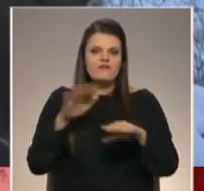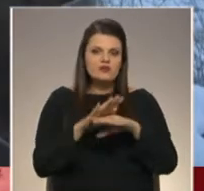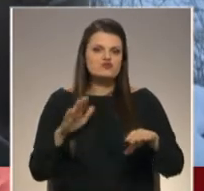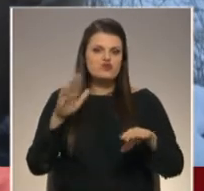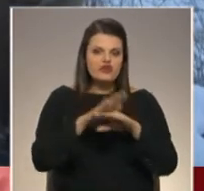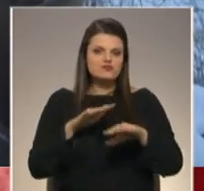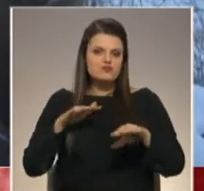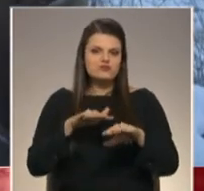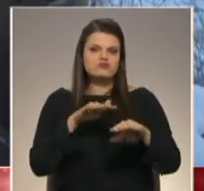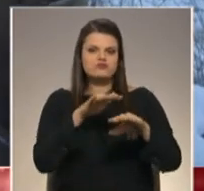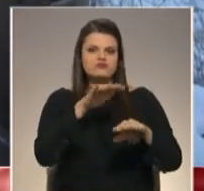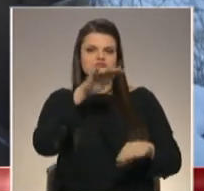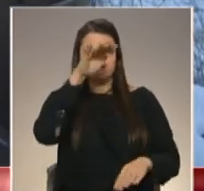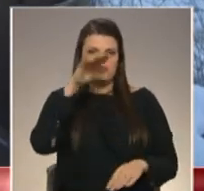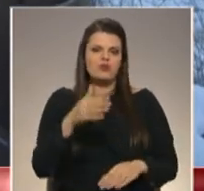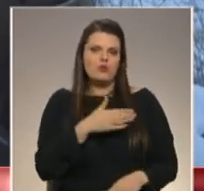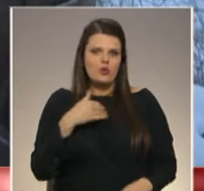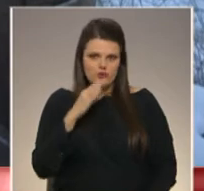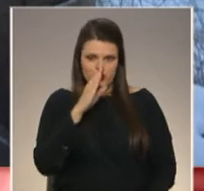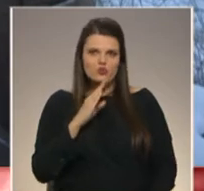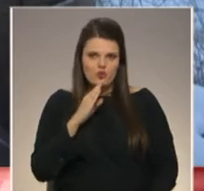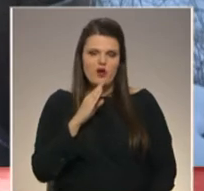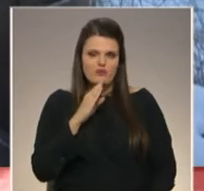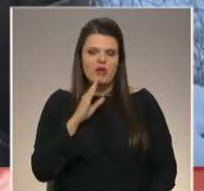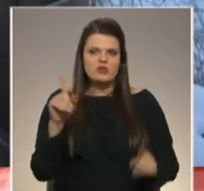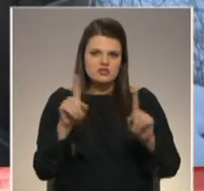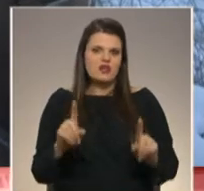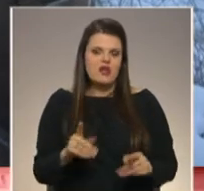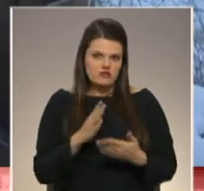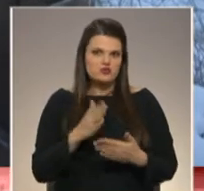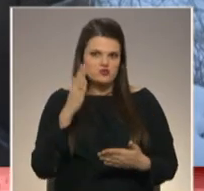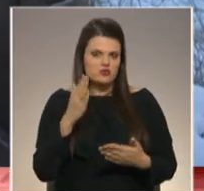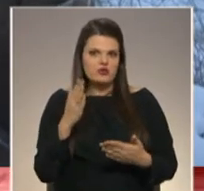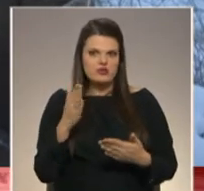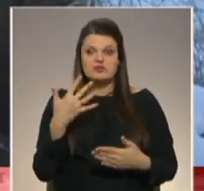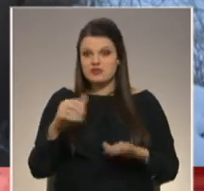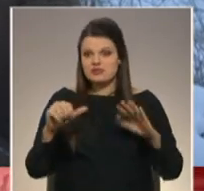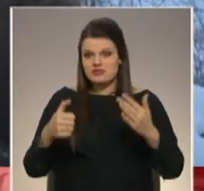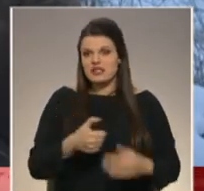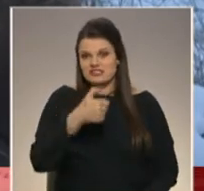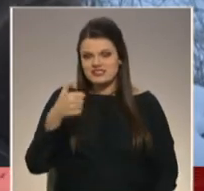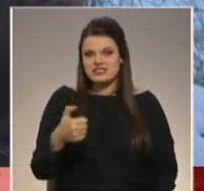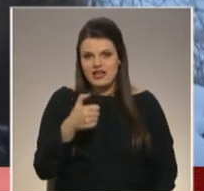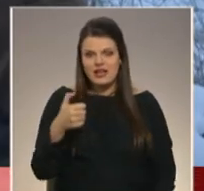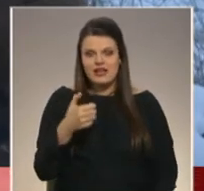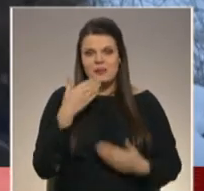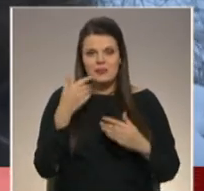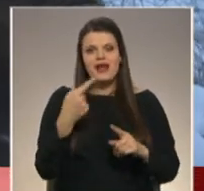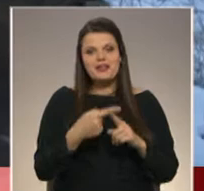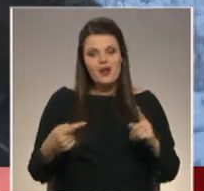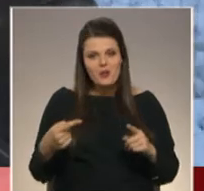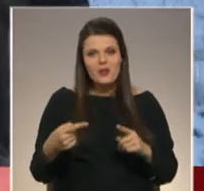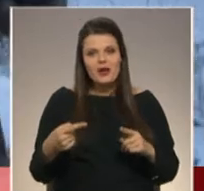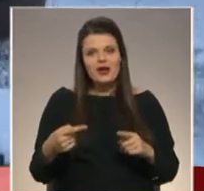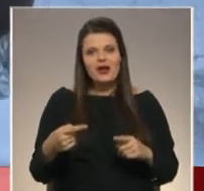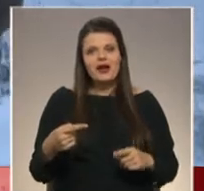I ļoti nūpitnas, ko saka, itos visas lītis nūtēj. Вот 56. Gada, pēdējo raizi bija вот